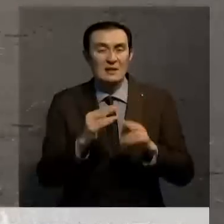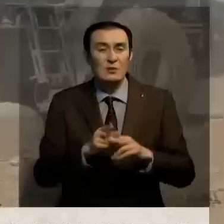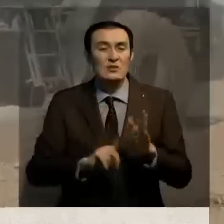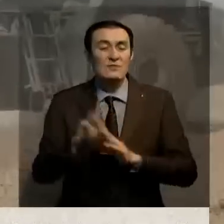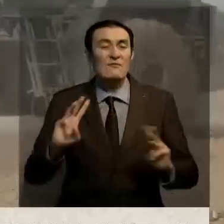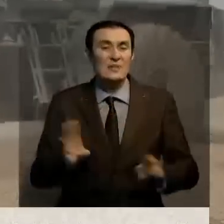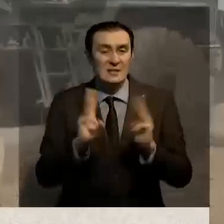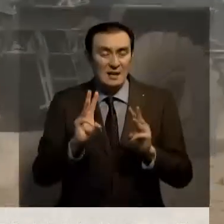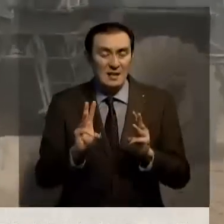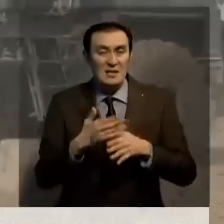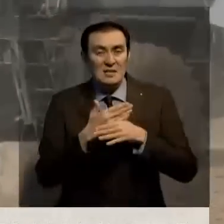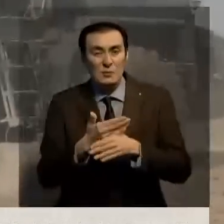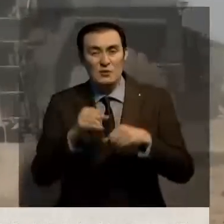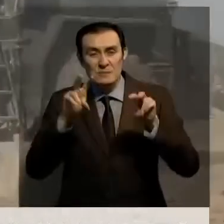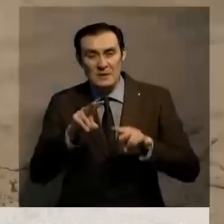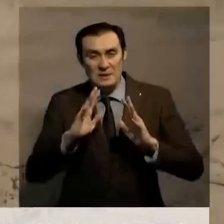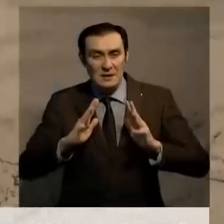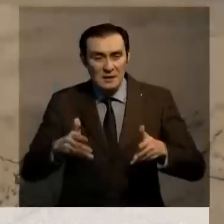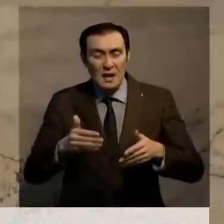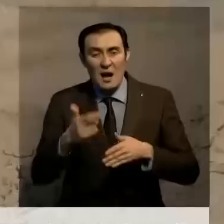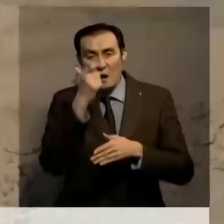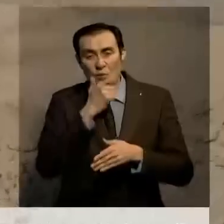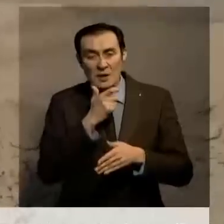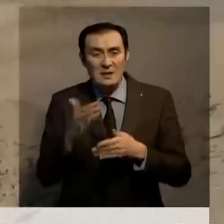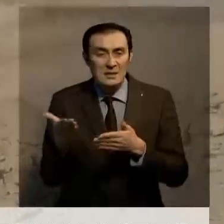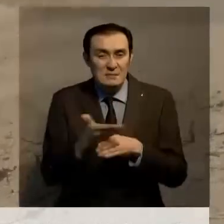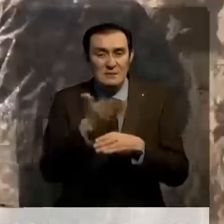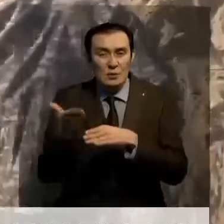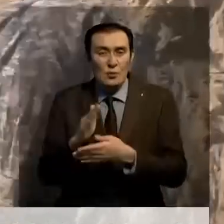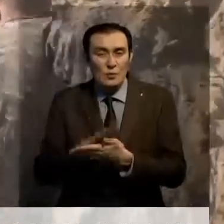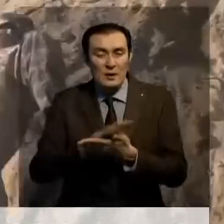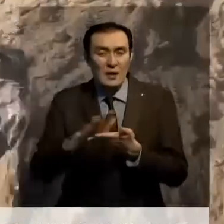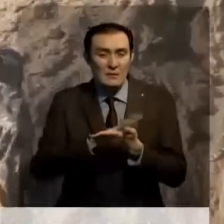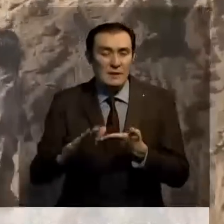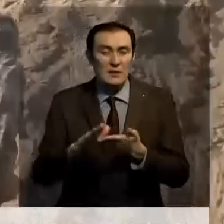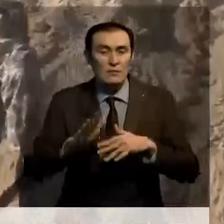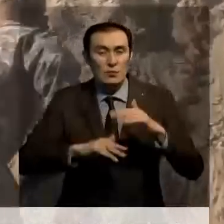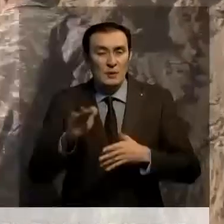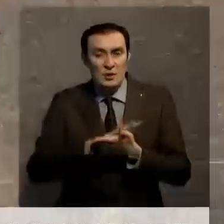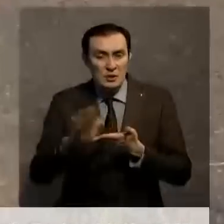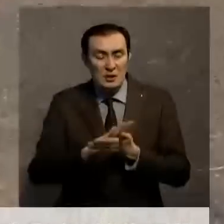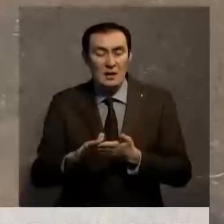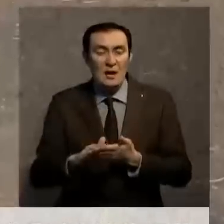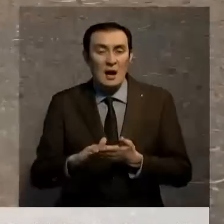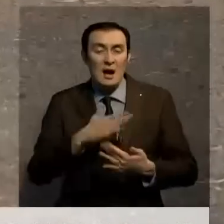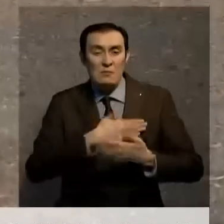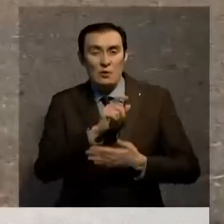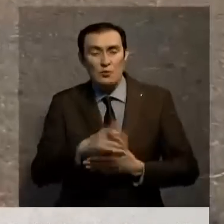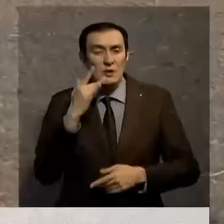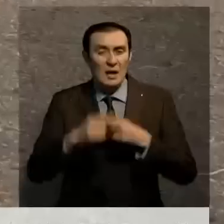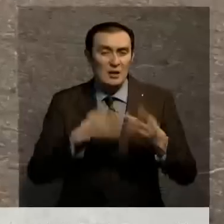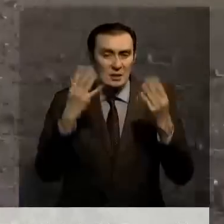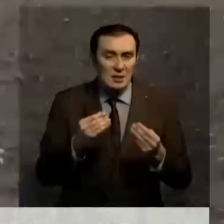возгорание. С помощью спецтехники аккуратно снимали каждый слой земли и просеивали вручную. А неравнодушные люди